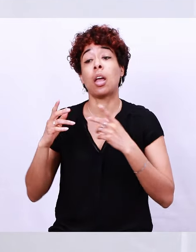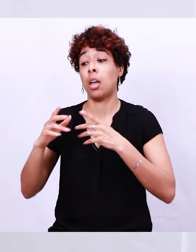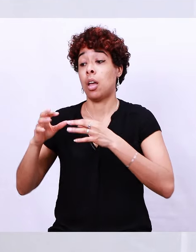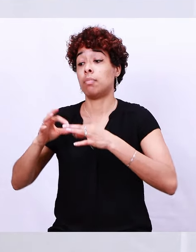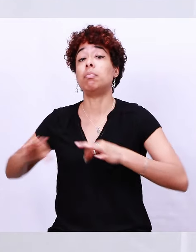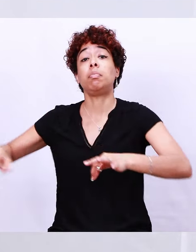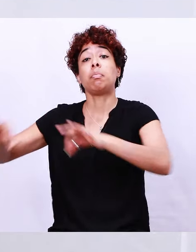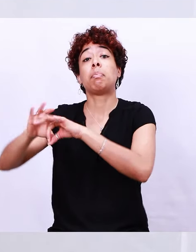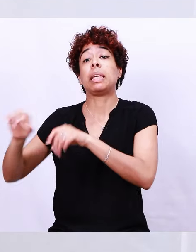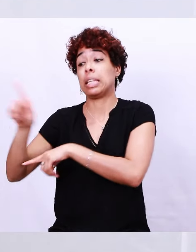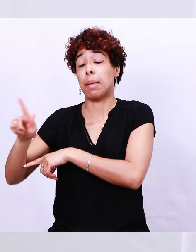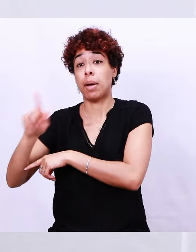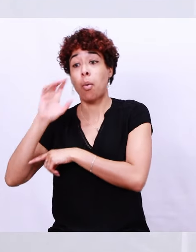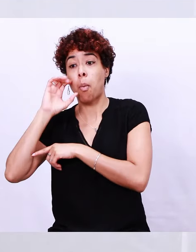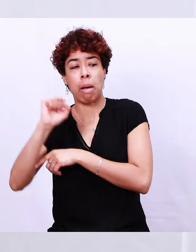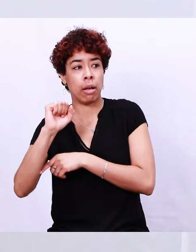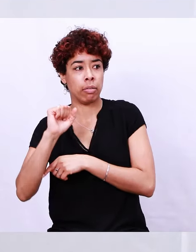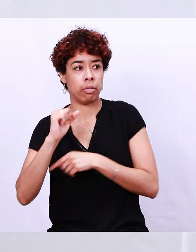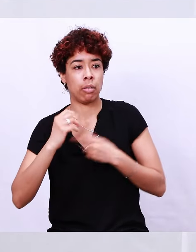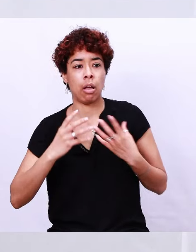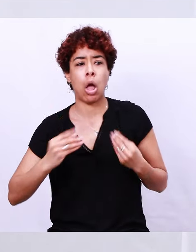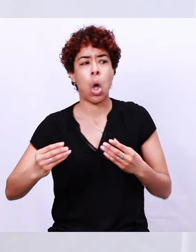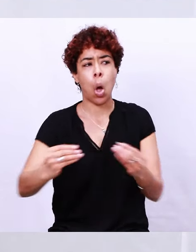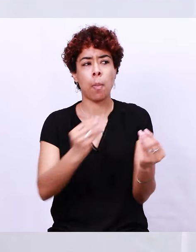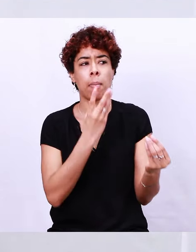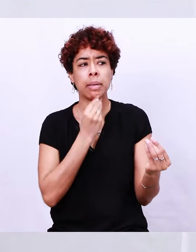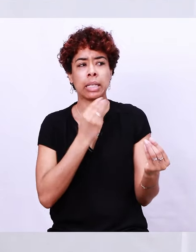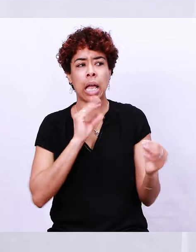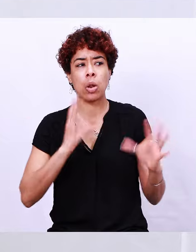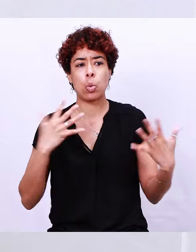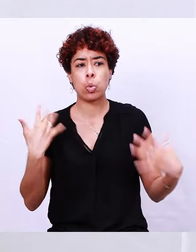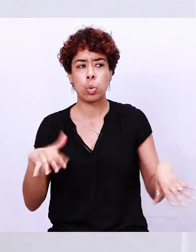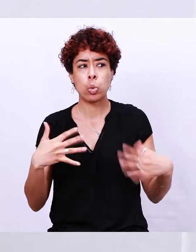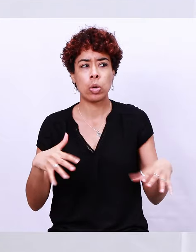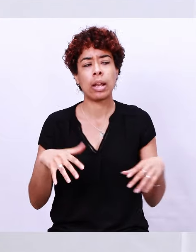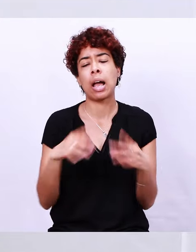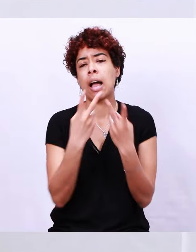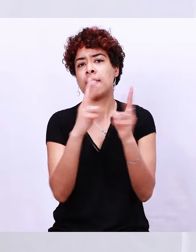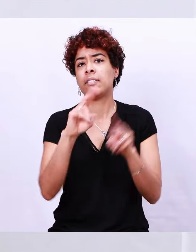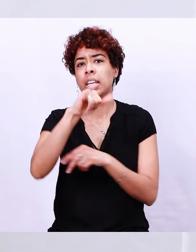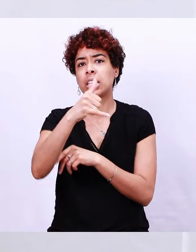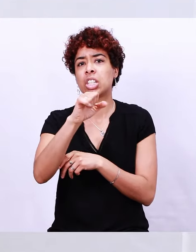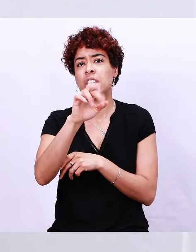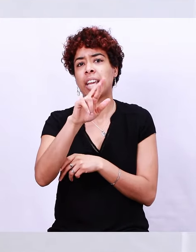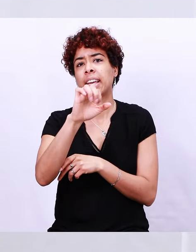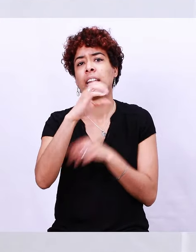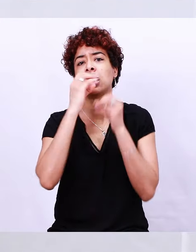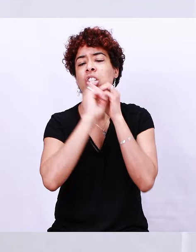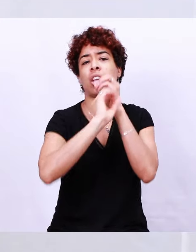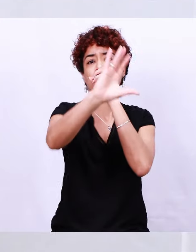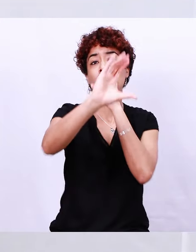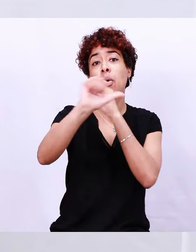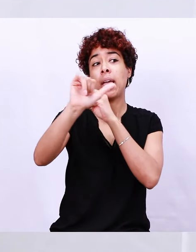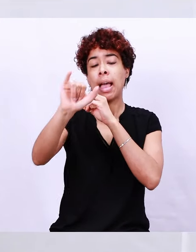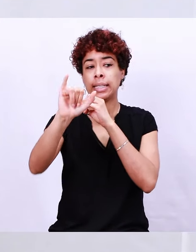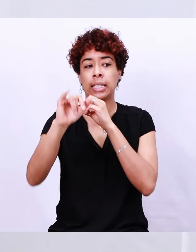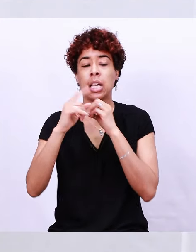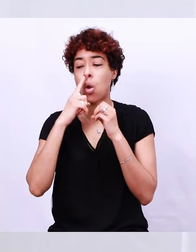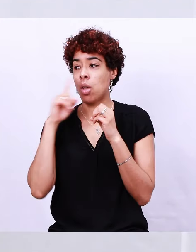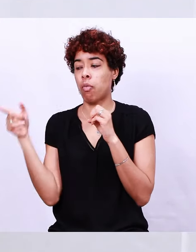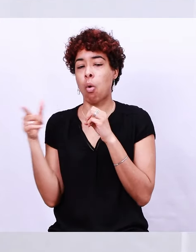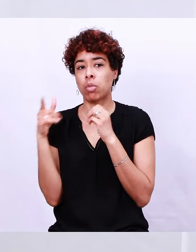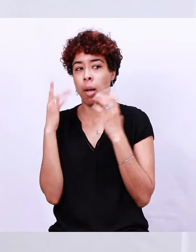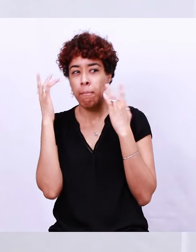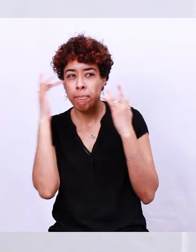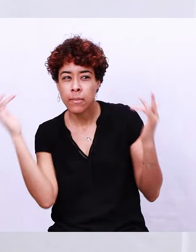côté lorsqu'ils apprirent de quelle manière Josué avait traité Jéricho et Aï eu recours à la ruse et en fait qu'est-ce